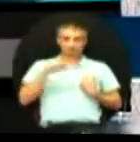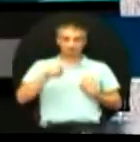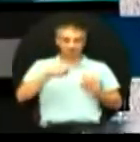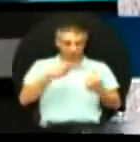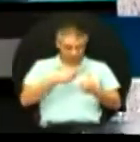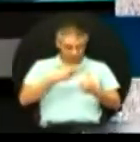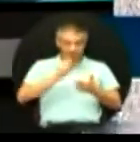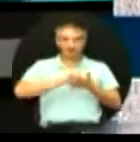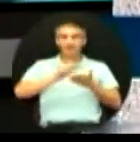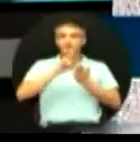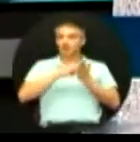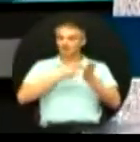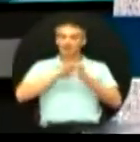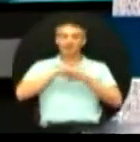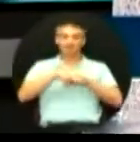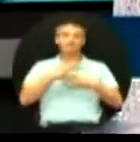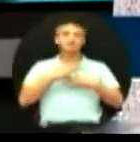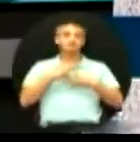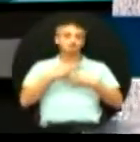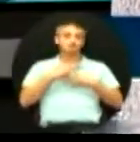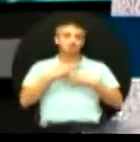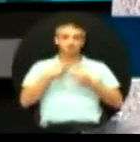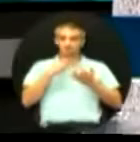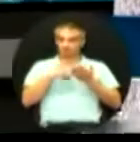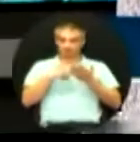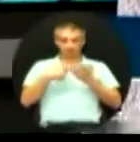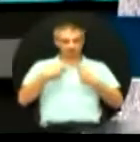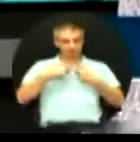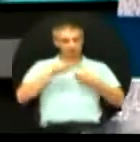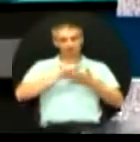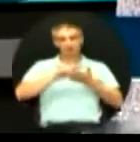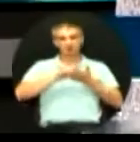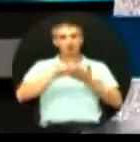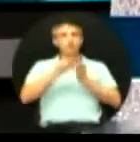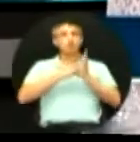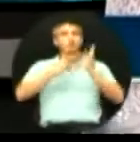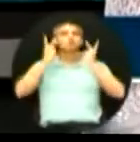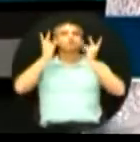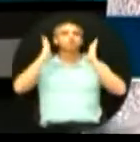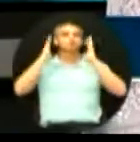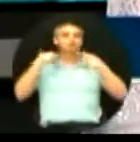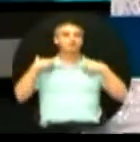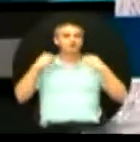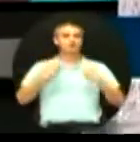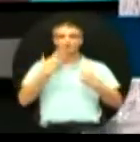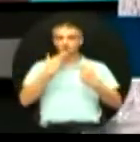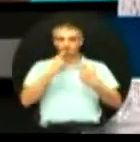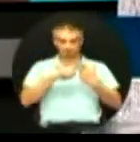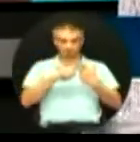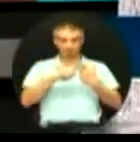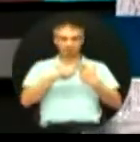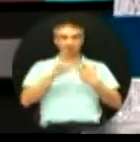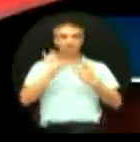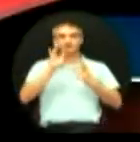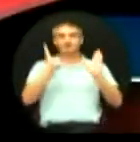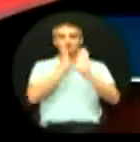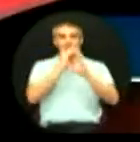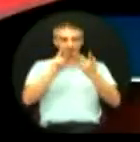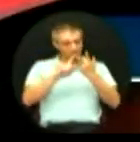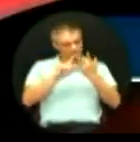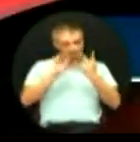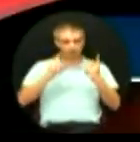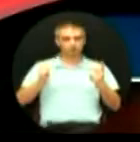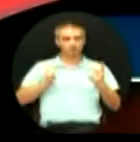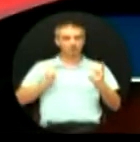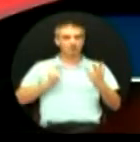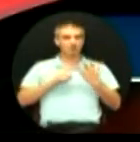וגם בחקיקה המאוד אפקטיבית שלי, כי אני מחוקקת חוקים מאוד משמעותיים לביטחון ישראל, למניעת טרור ולמען